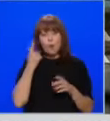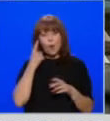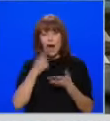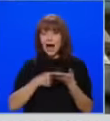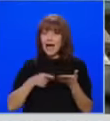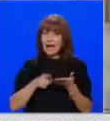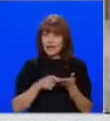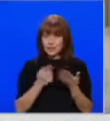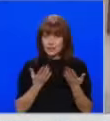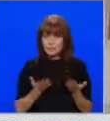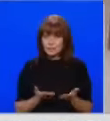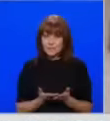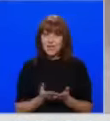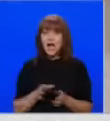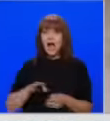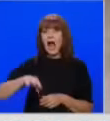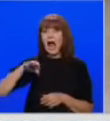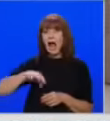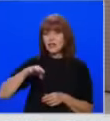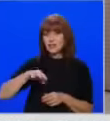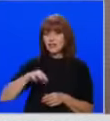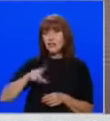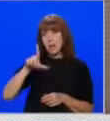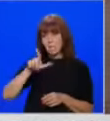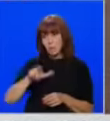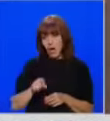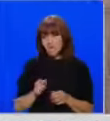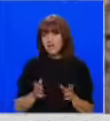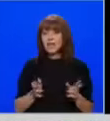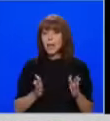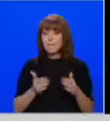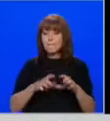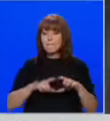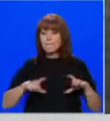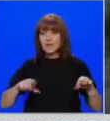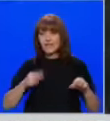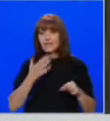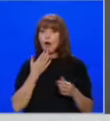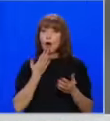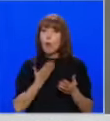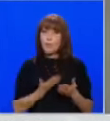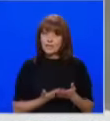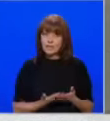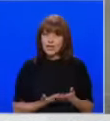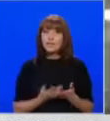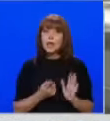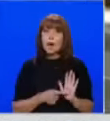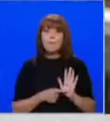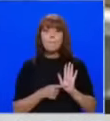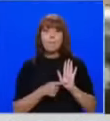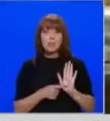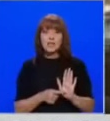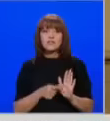да се открият дефекти. По-качествени и по-евтини павета обещават от БАН. И дори посочват мястото, където може да